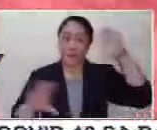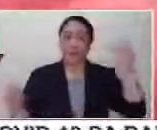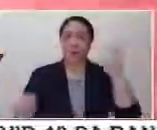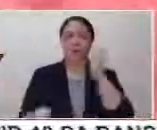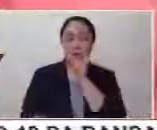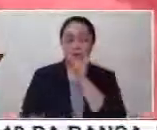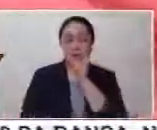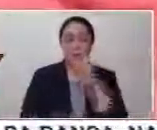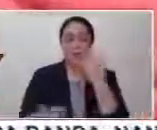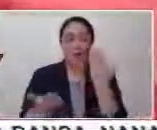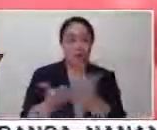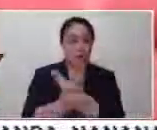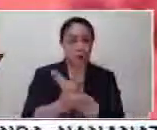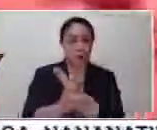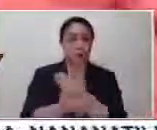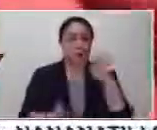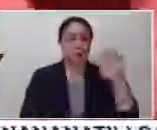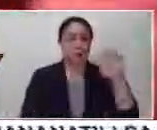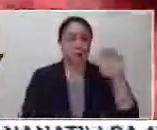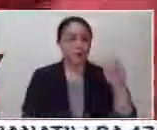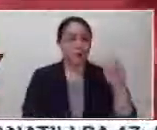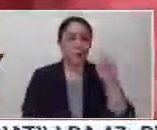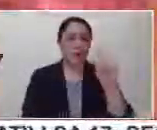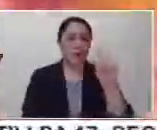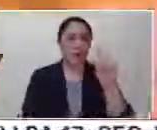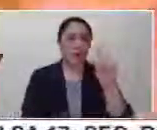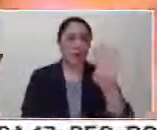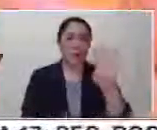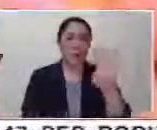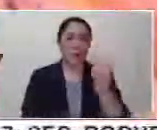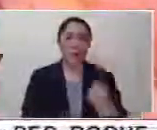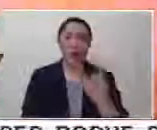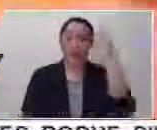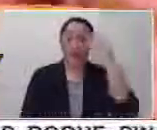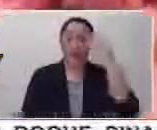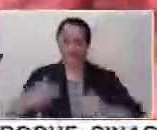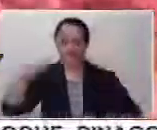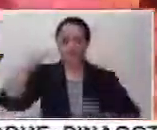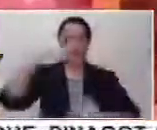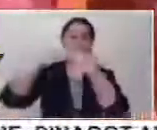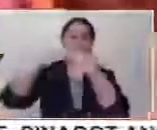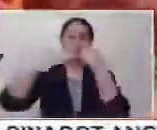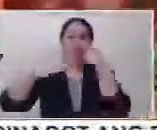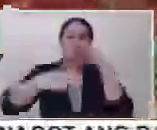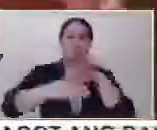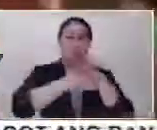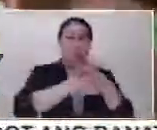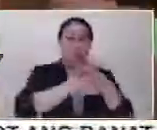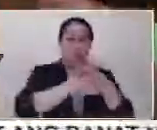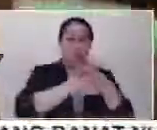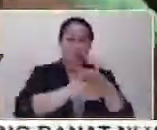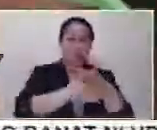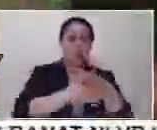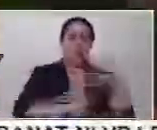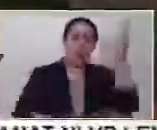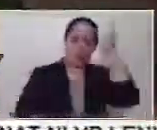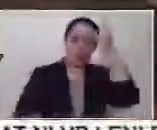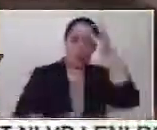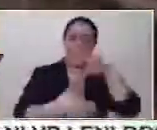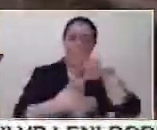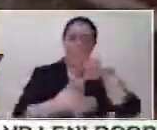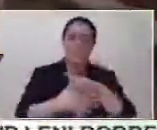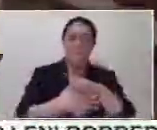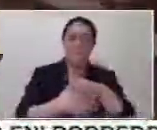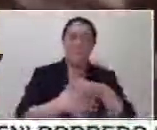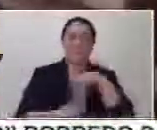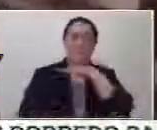kilo, yan ay binebenta na 320 pesos per kilo. Ngayon, kasama na po natin si Ate Melinda,